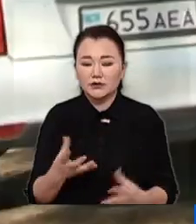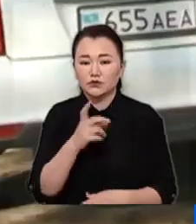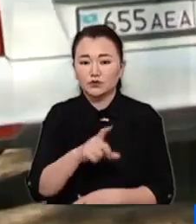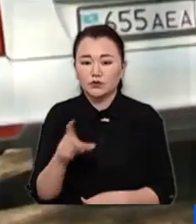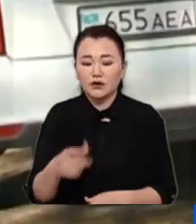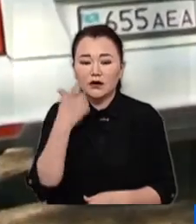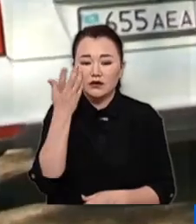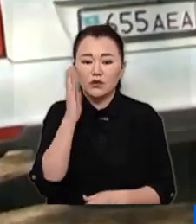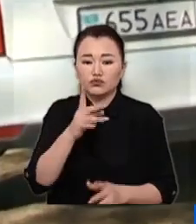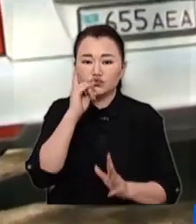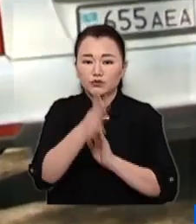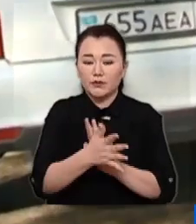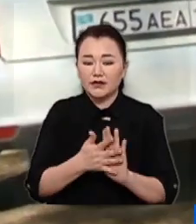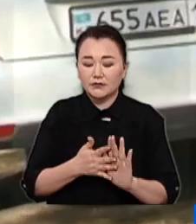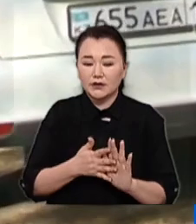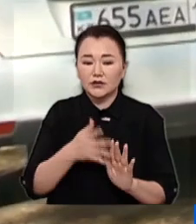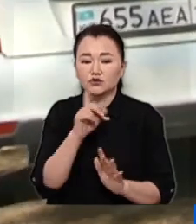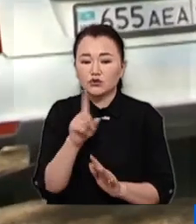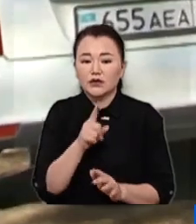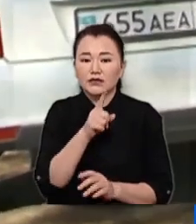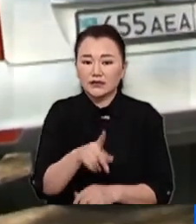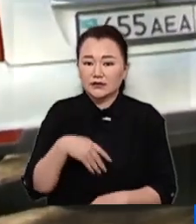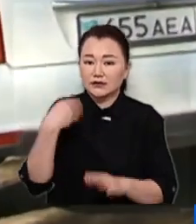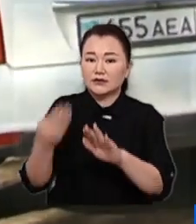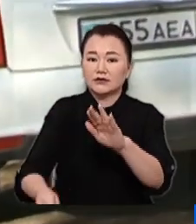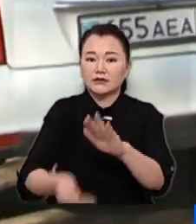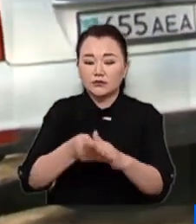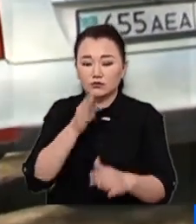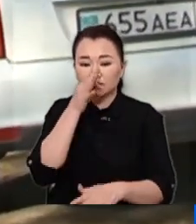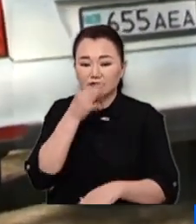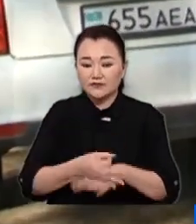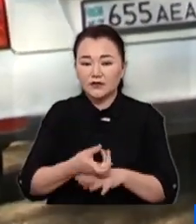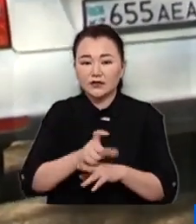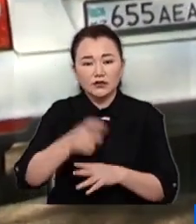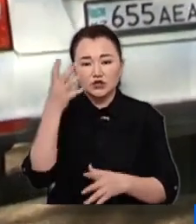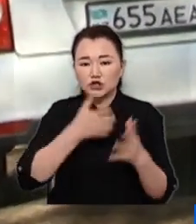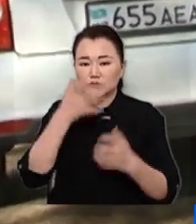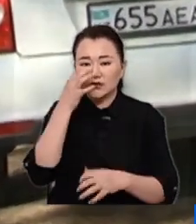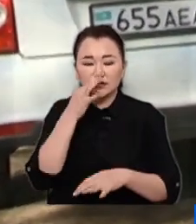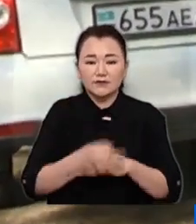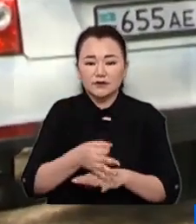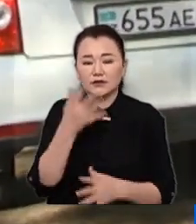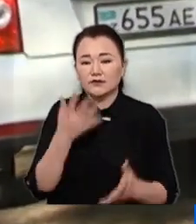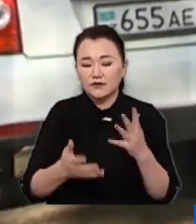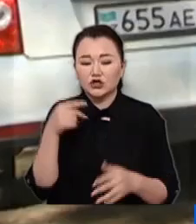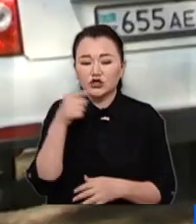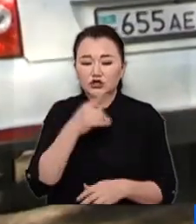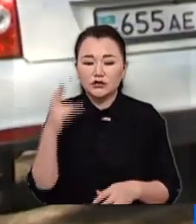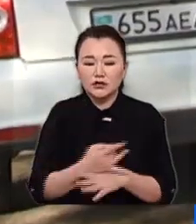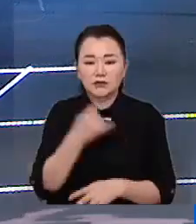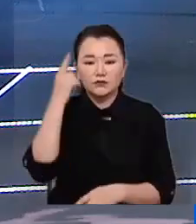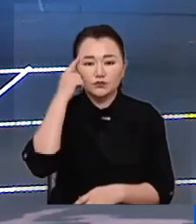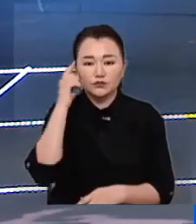граждане, когда ты будешь понимать, что и за то, что ты даешь, будет ответственность, и причем это серьезная ответственность, наверное, ты еще раз подумаешь.